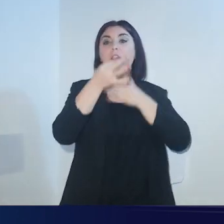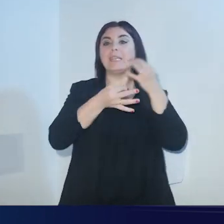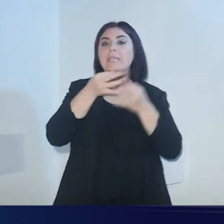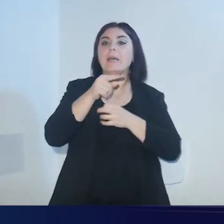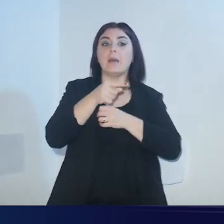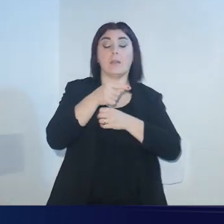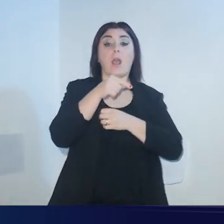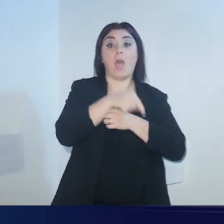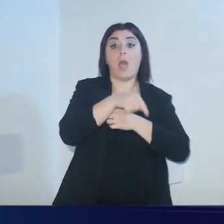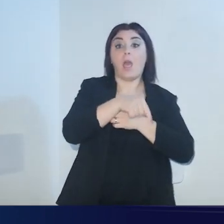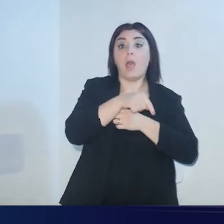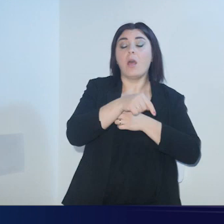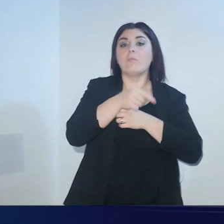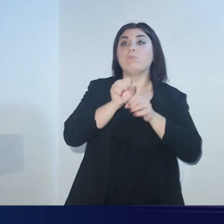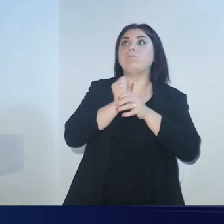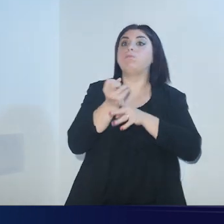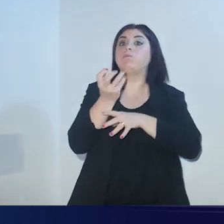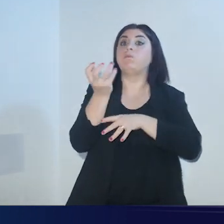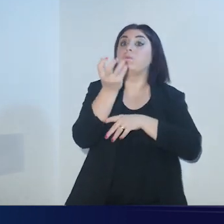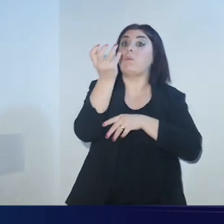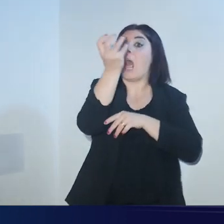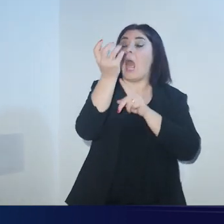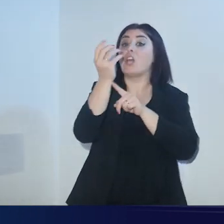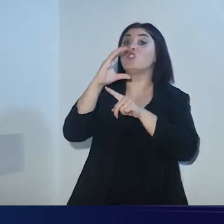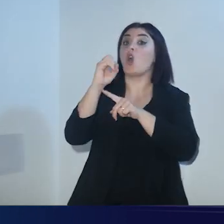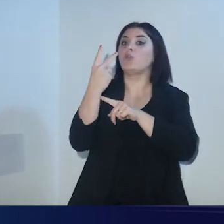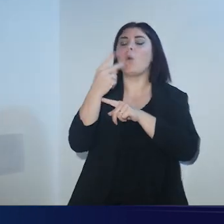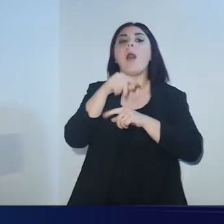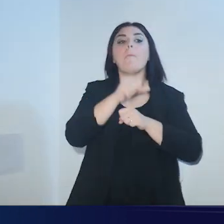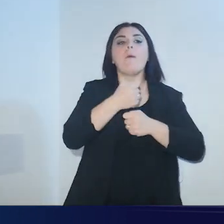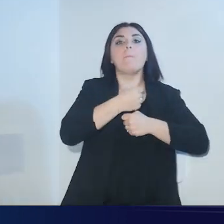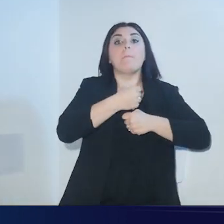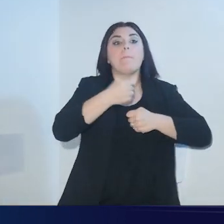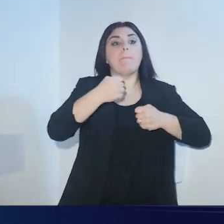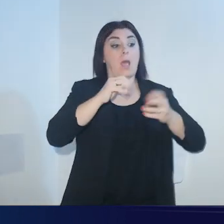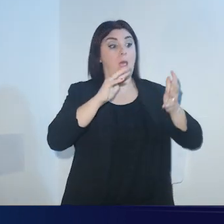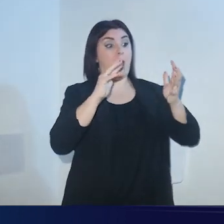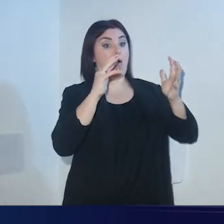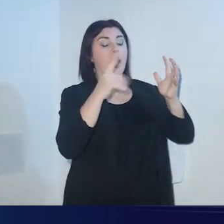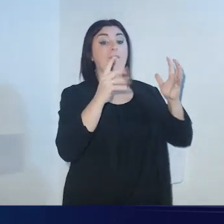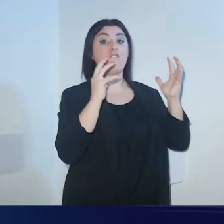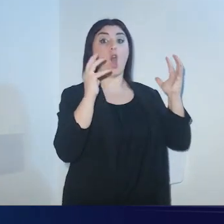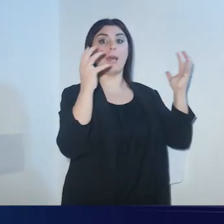stimare gli effetti in termini di mitigazione delle foreste sui cambiamenti climatici.